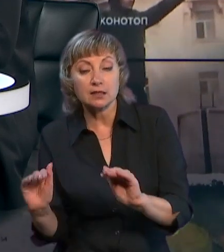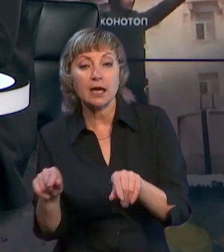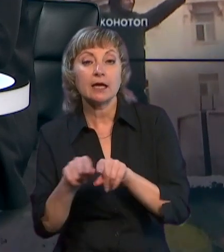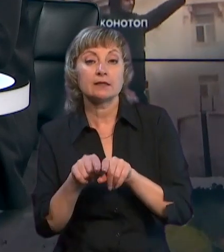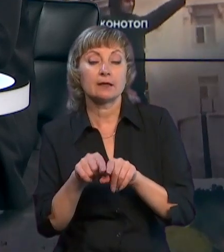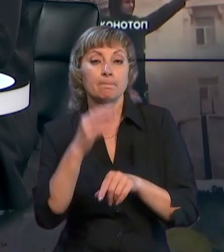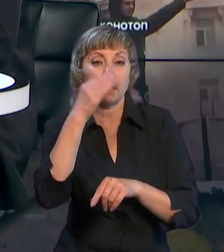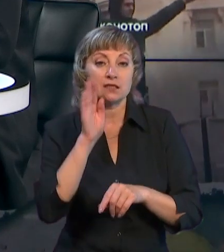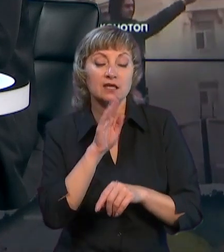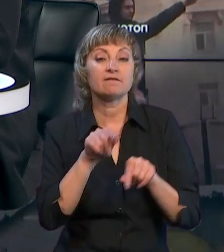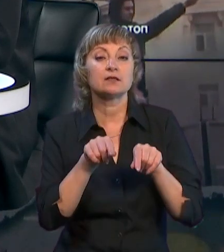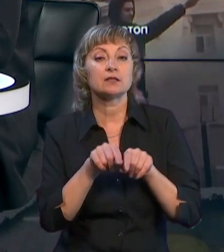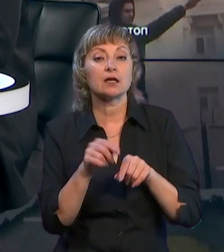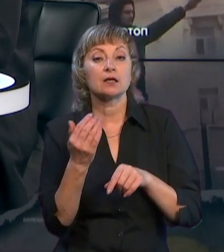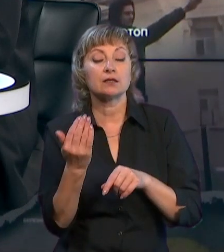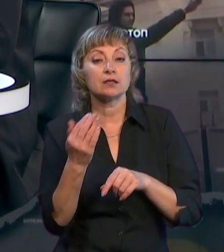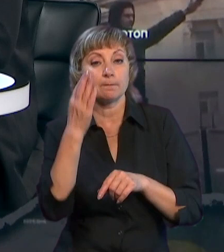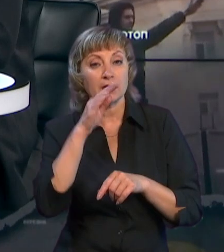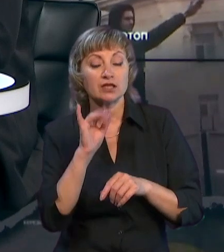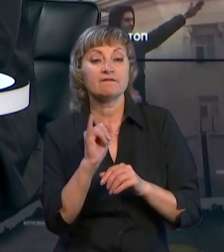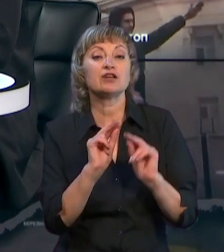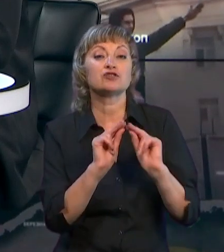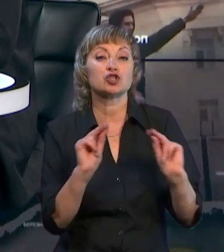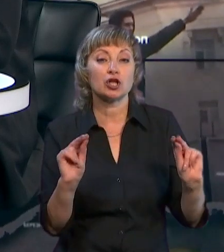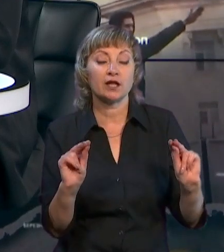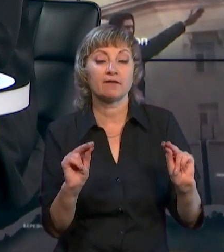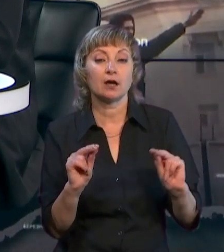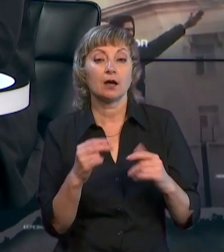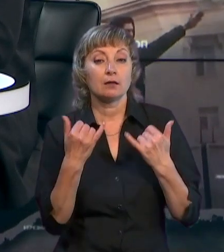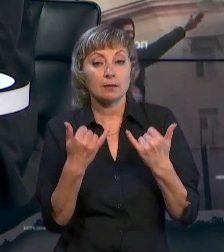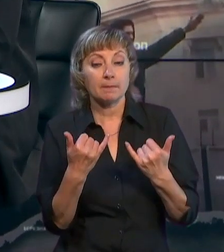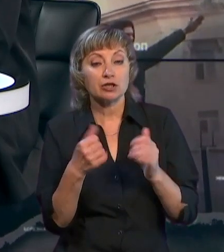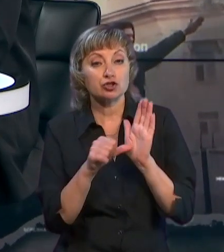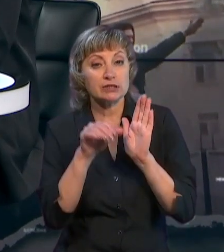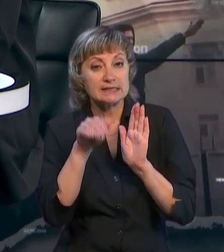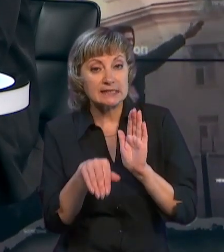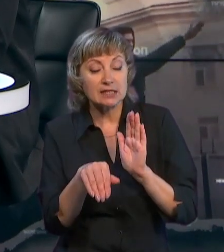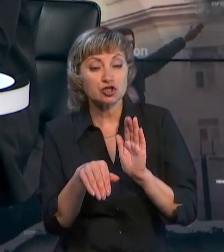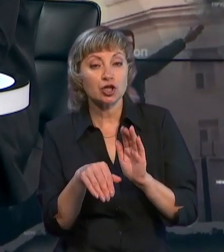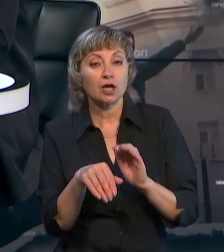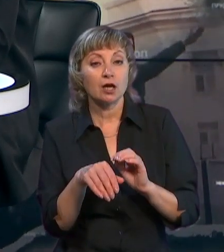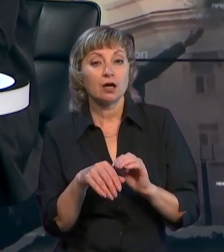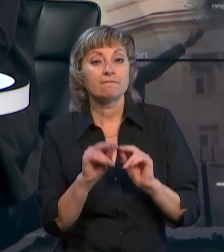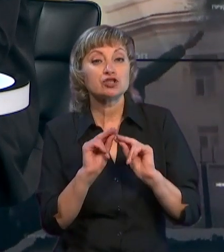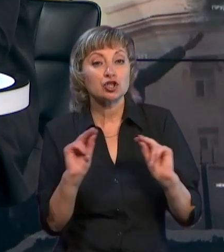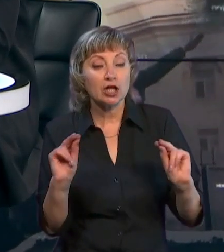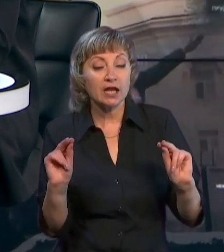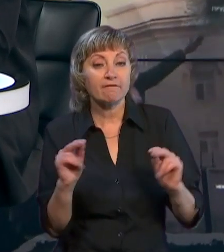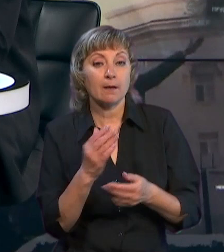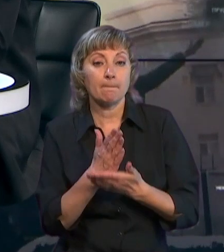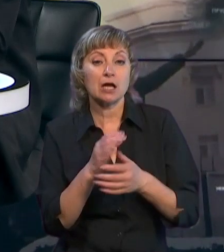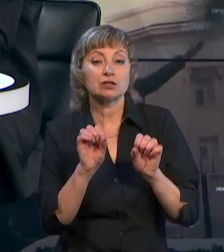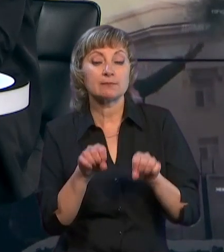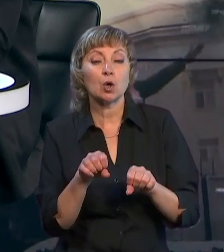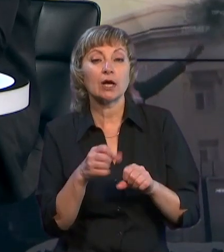так і їхніх батьків, так і вчителів. Тобто тепер 6 тисяч, принаймні, 6 тисяч вчителів мають змогу